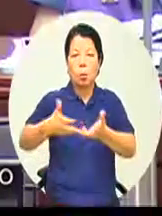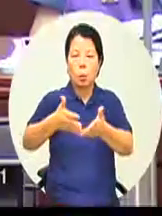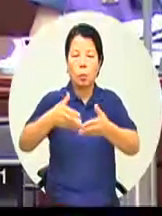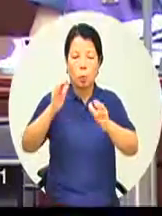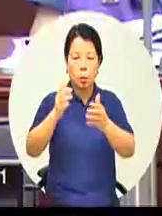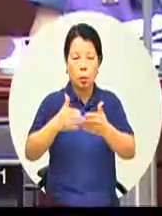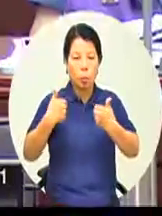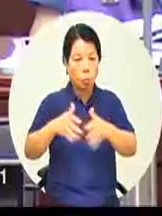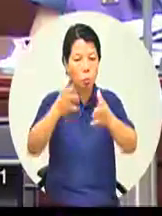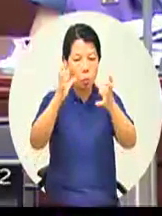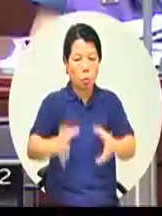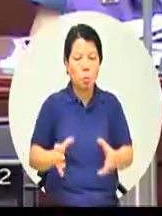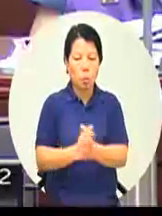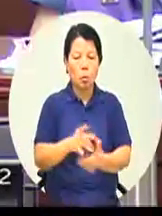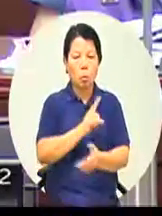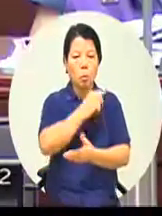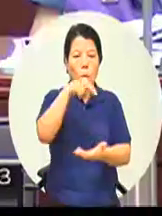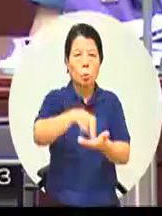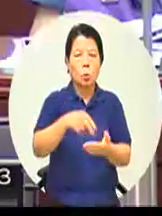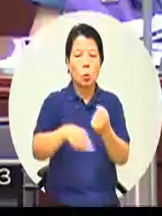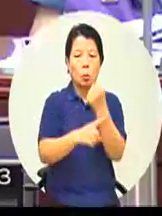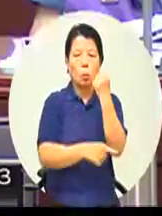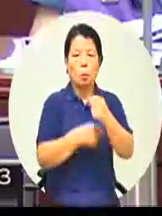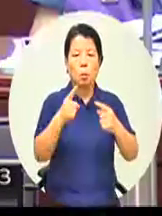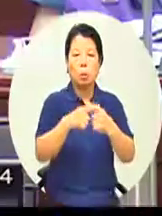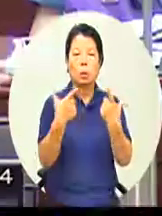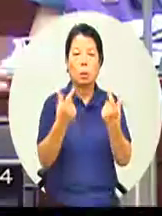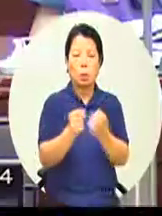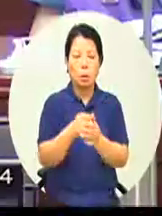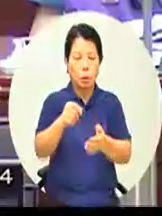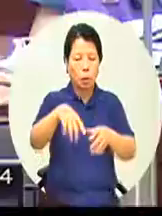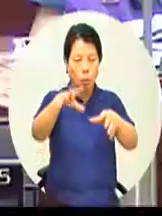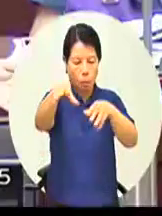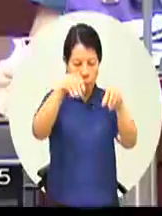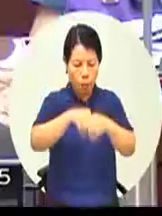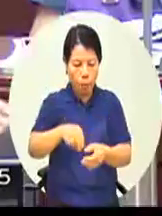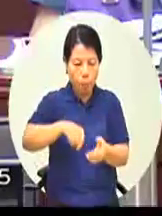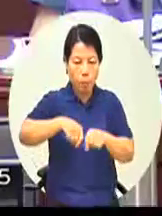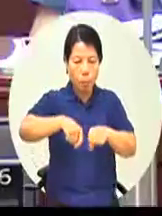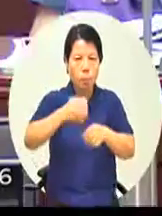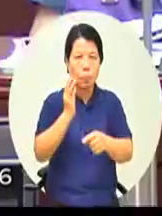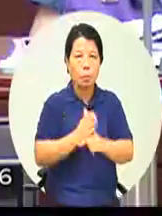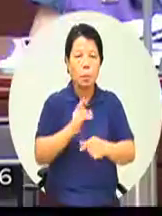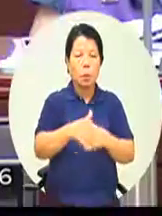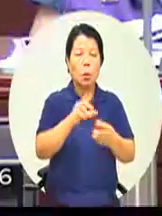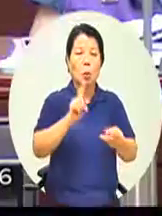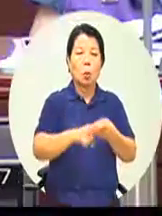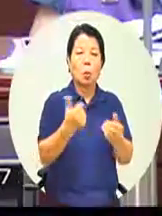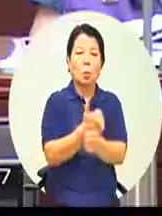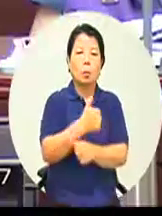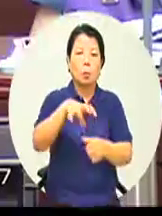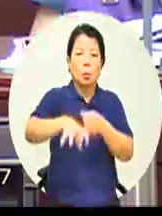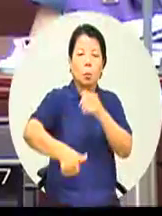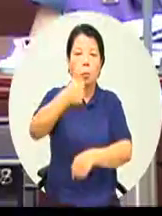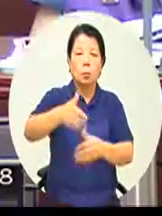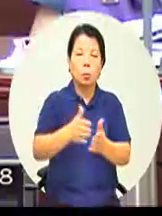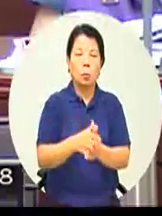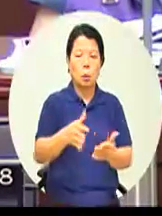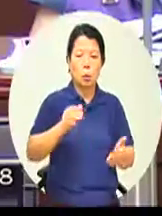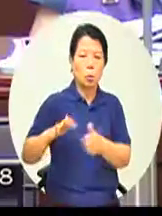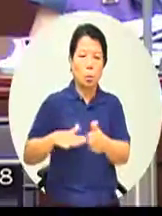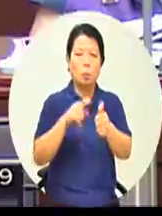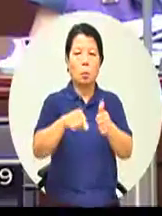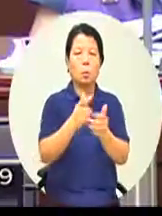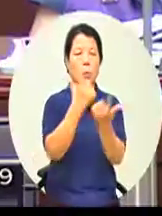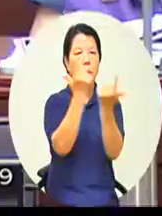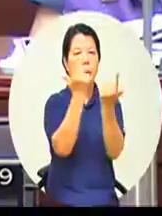这个独立的行政法人，也是一个思考的方向。所以体育处还有在王副局长带领之下，其实在台北市已经做